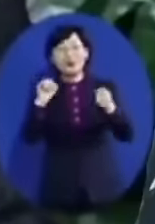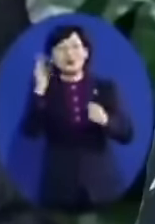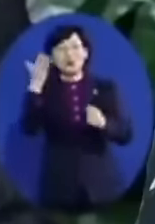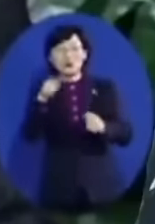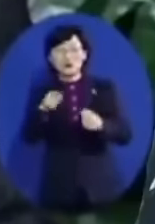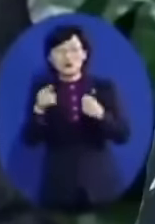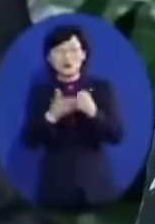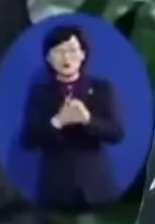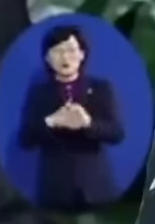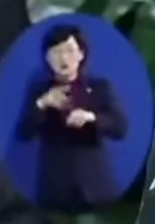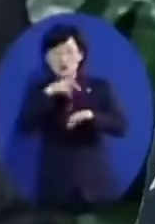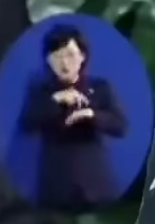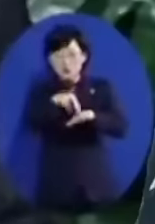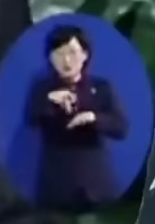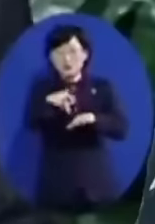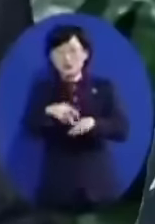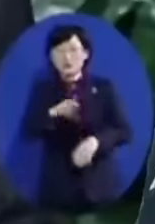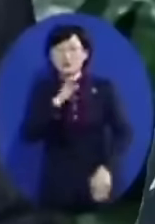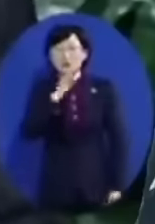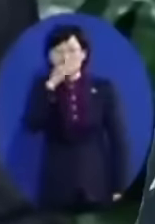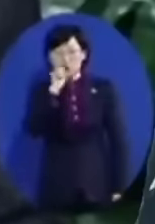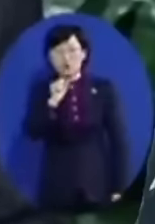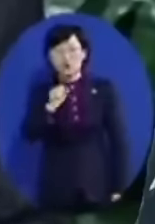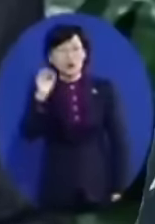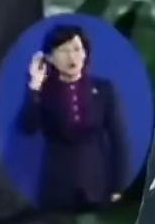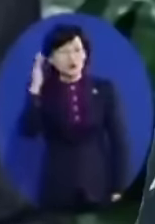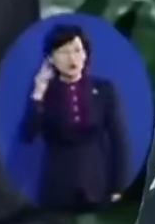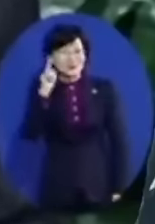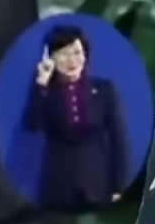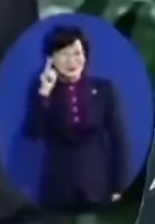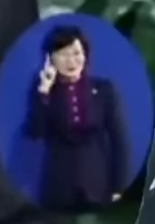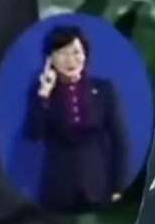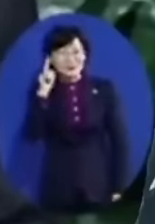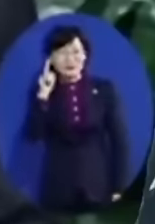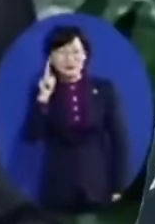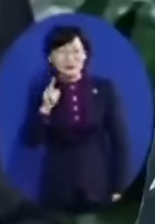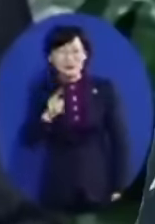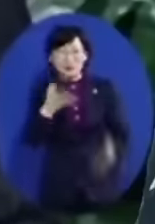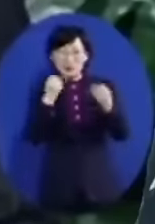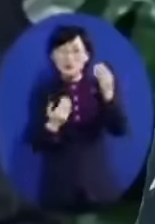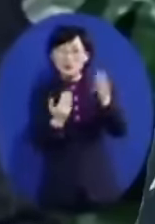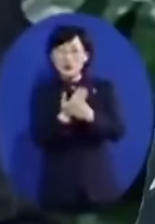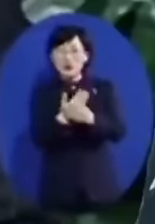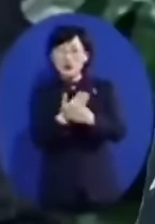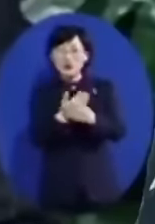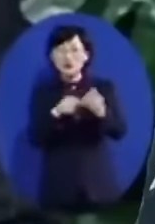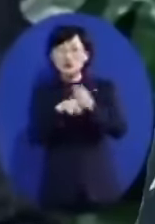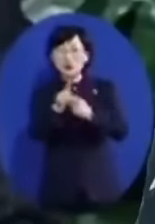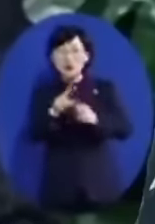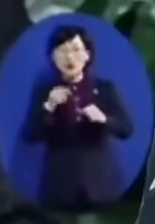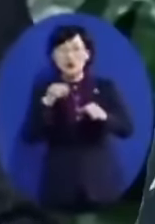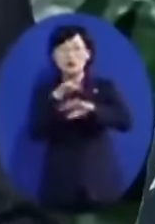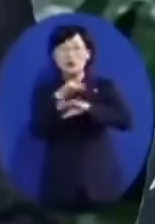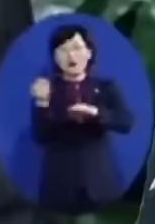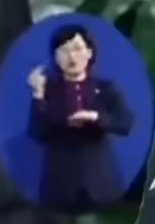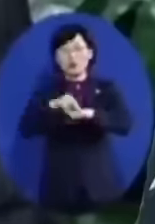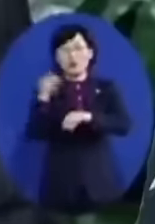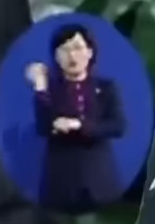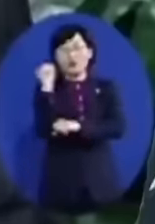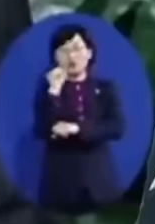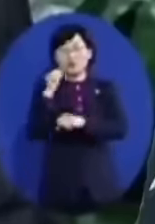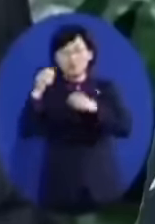그러므로 걷는 것이 참 좋습니다. 요사이 스트레스에 너무 걸린 이유는 많이 차 타고 다녔었습니다.